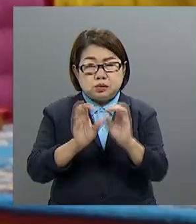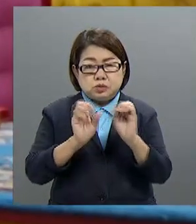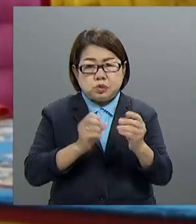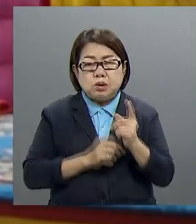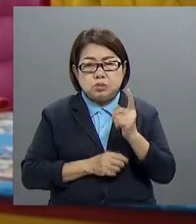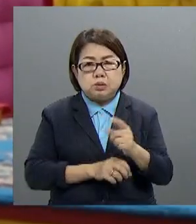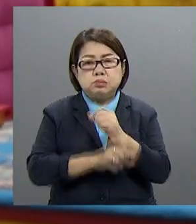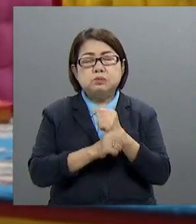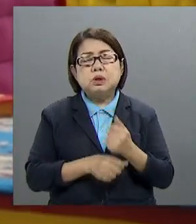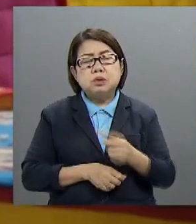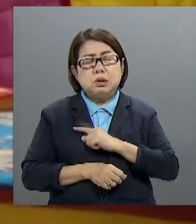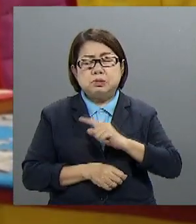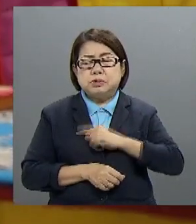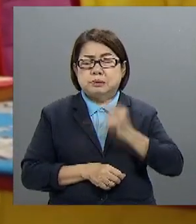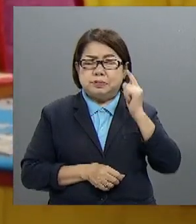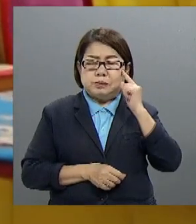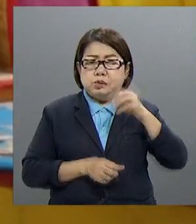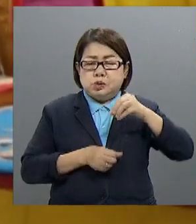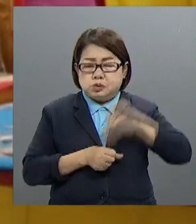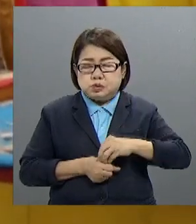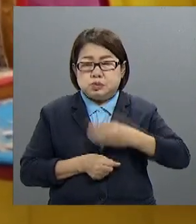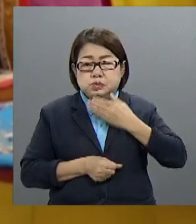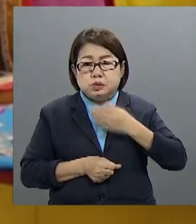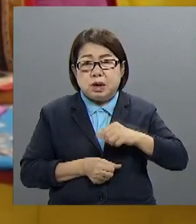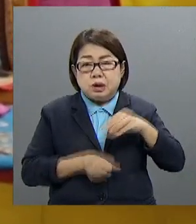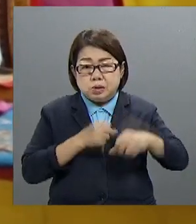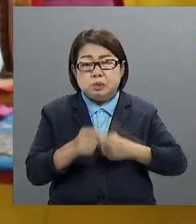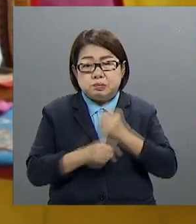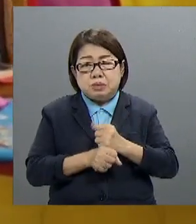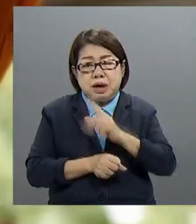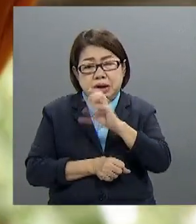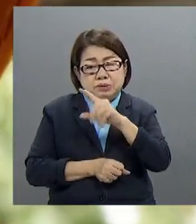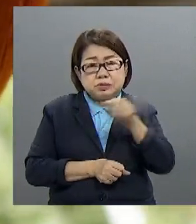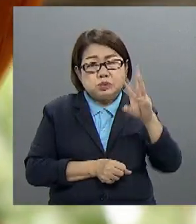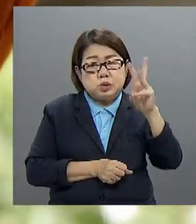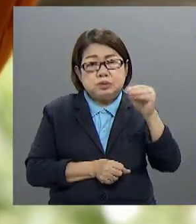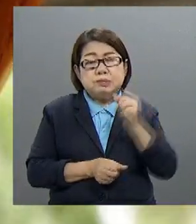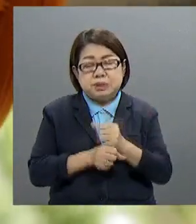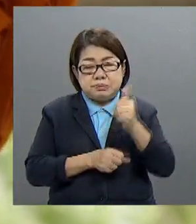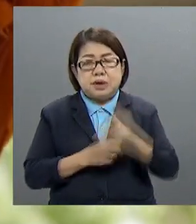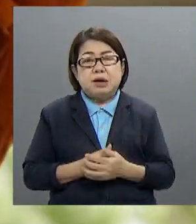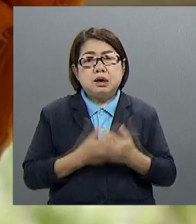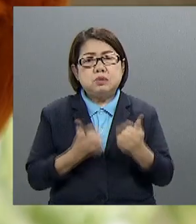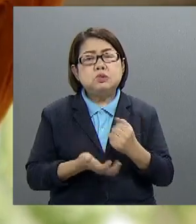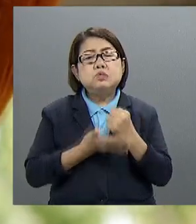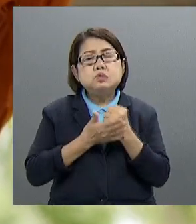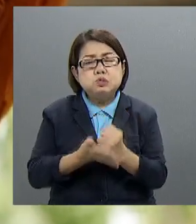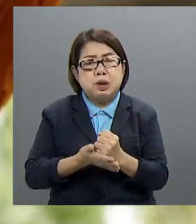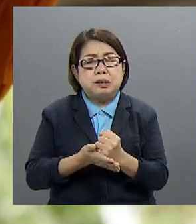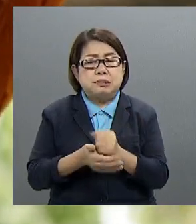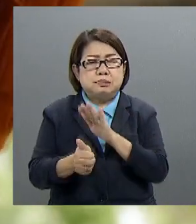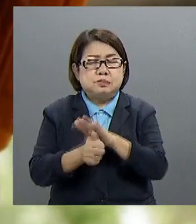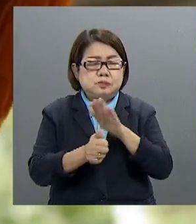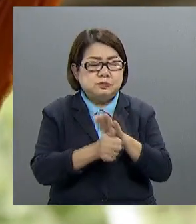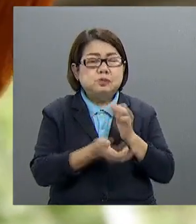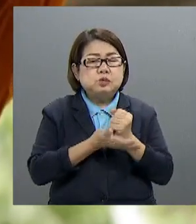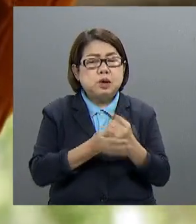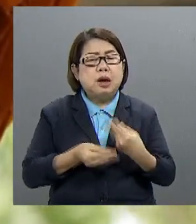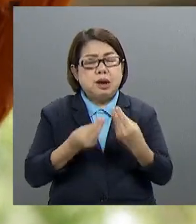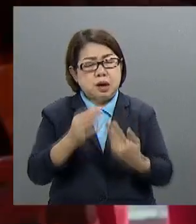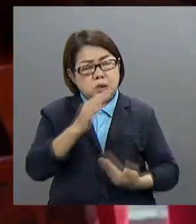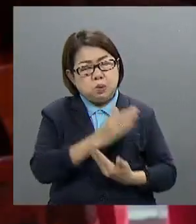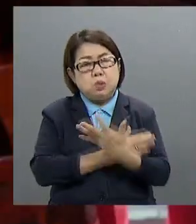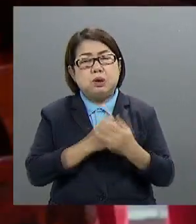ใช้ชีวิตอีก 50-60 ปีที่เหลืออาจารย์เชื่ออย่างนั้น การมีส่วนร่วมดูแลพร้อมเปิดโอกาสในการเรียนรู้เรื่องราวที่ผ่านมาของเ